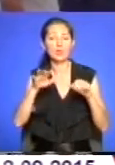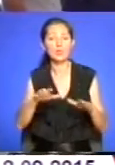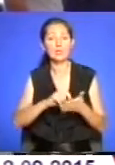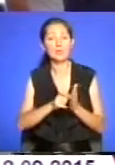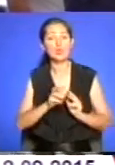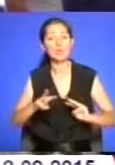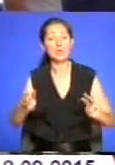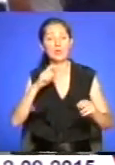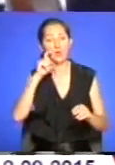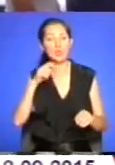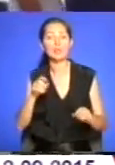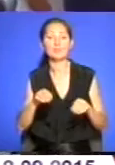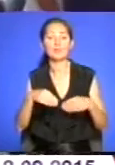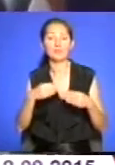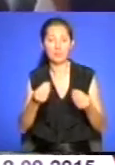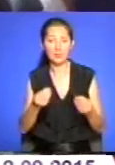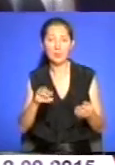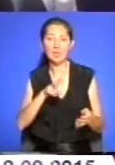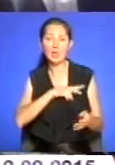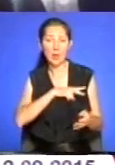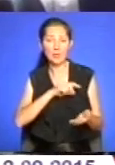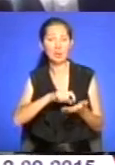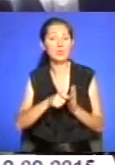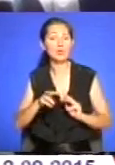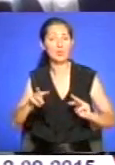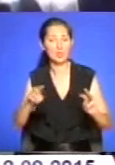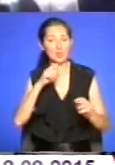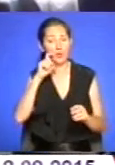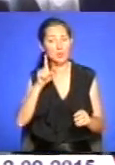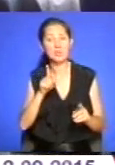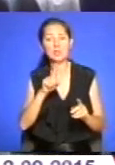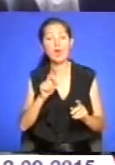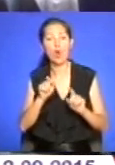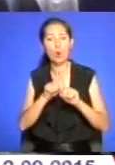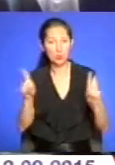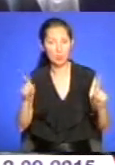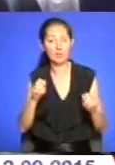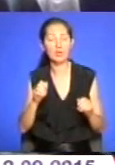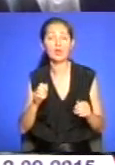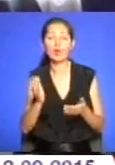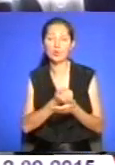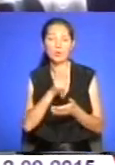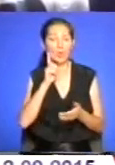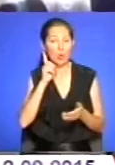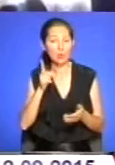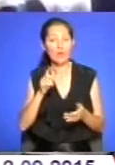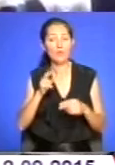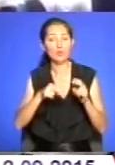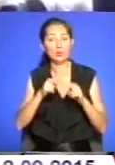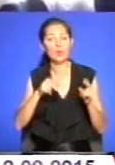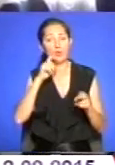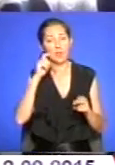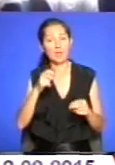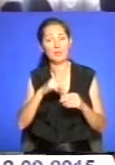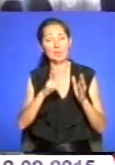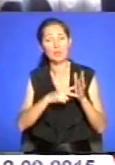про присудження премії Кабінету міністрів України за особливі досягнення молоді у розбудові України від 17 липня